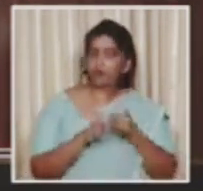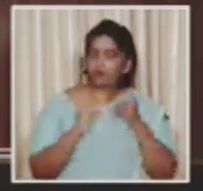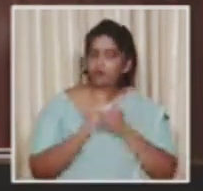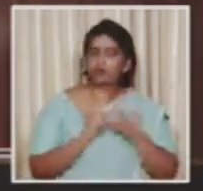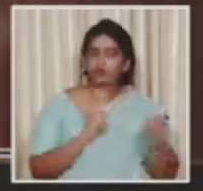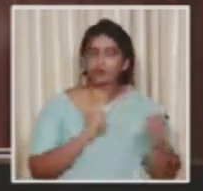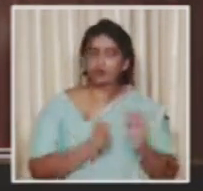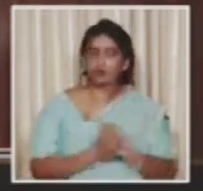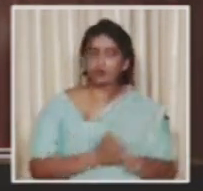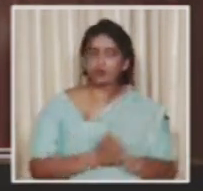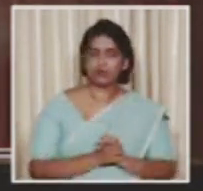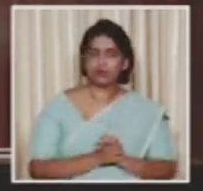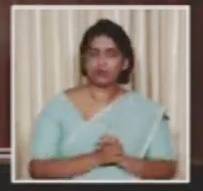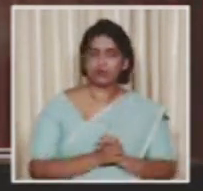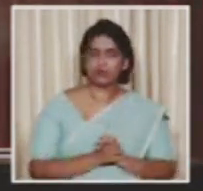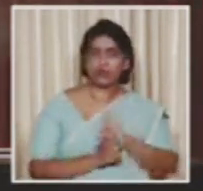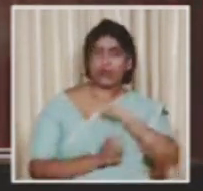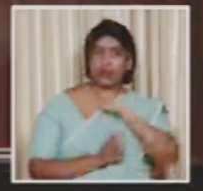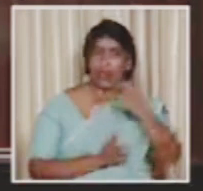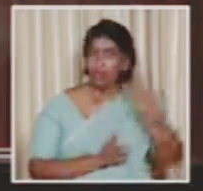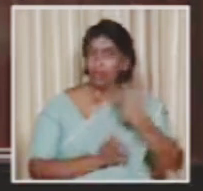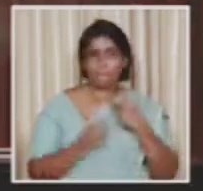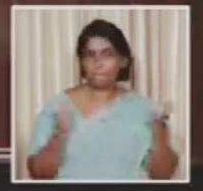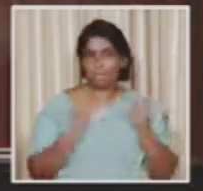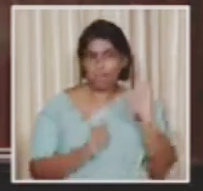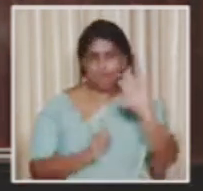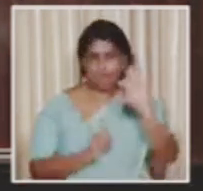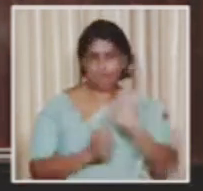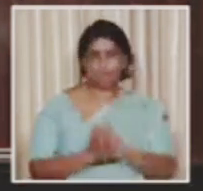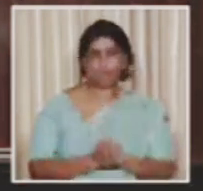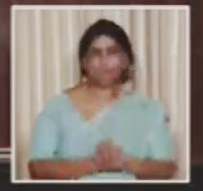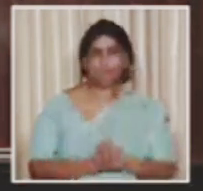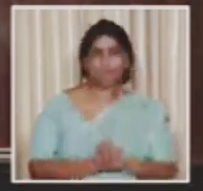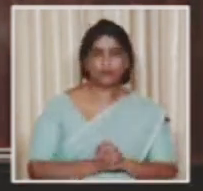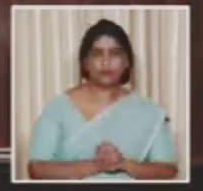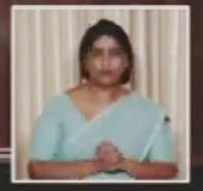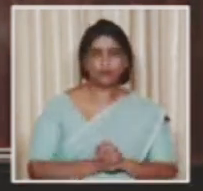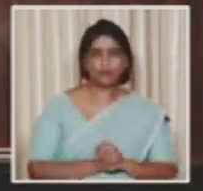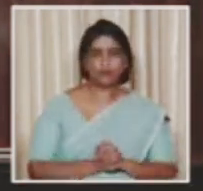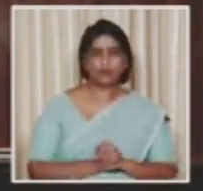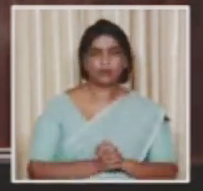ඔබතුමා හයියෙන් කෑ ගැහුවට මම බය වෙන්නේ නැහැ බොහොම ස්තුතියි